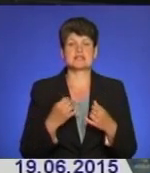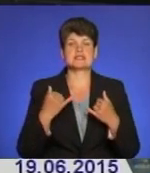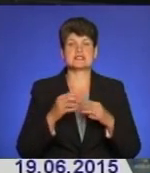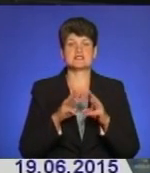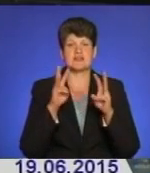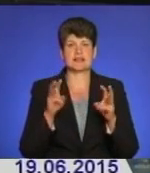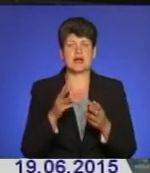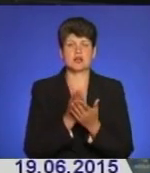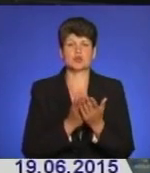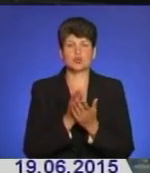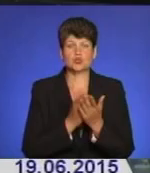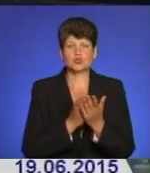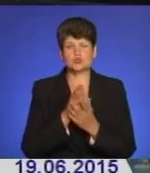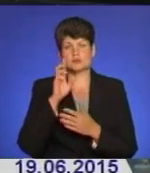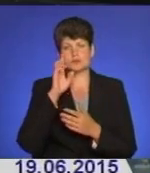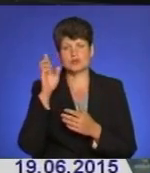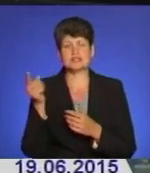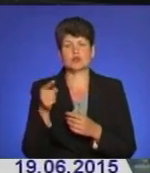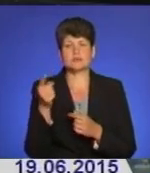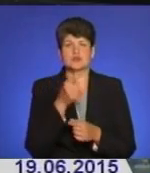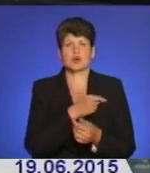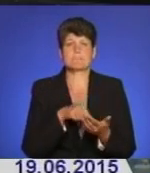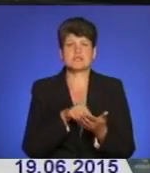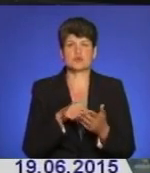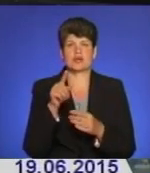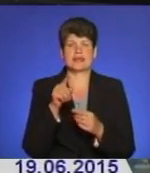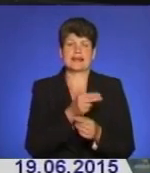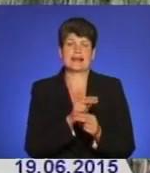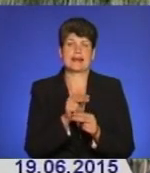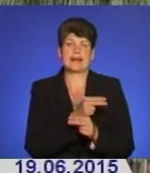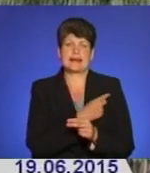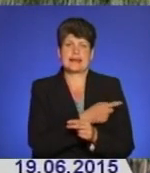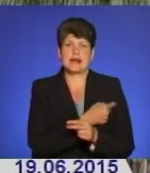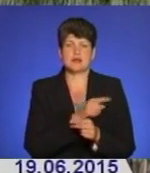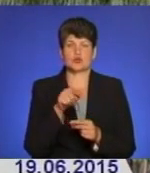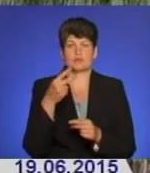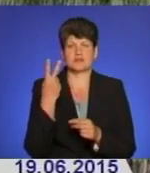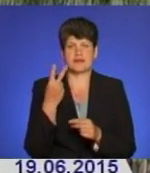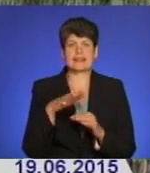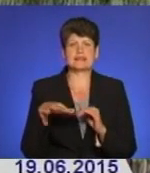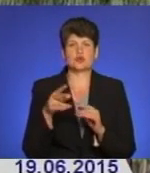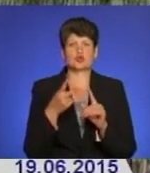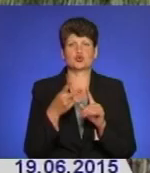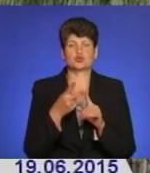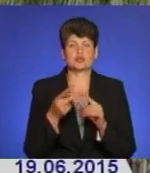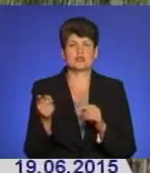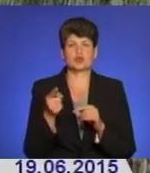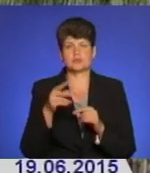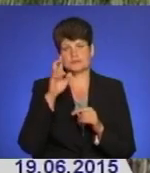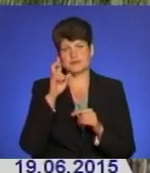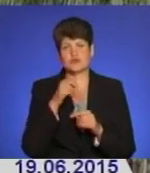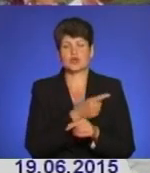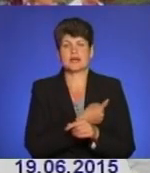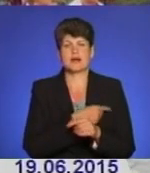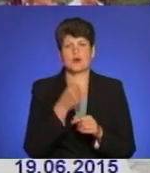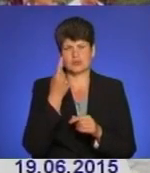за здоров'я працівників та хворих Тернопільської міської лікарні номер 2. На території 2-ї Тернопільської комунальної лікарні